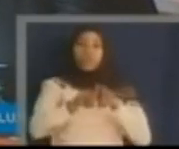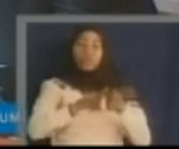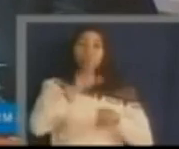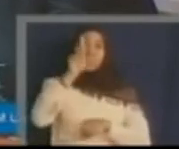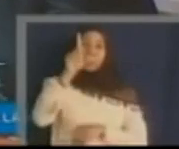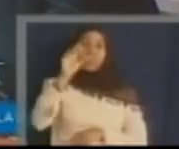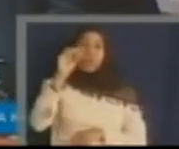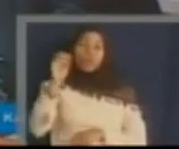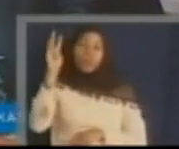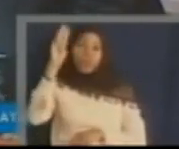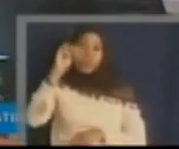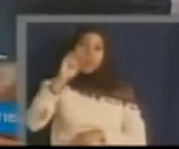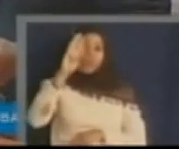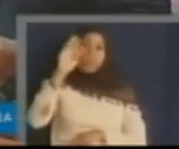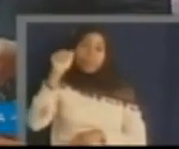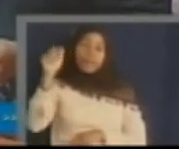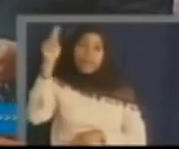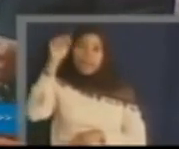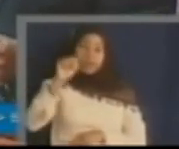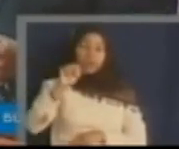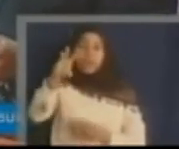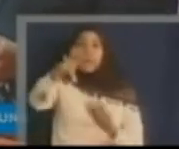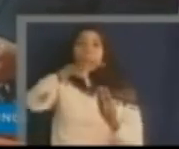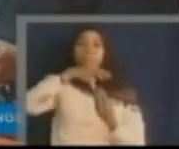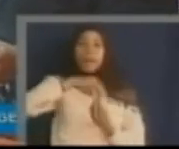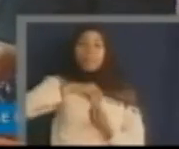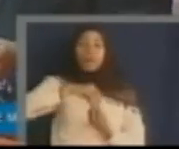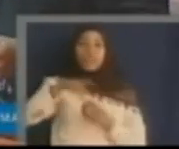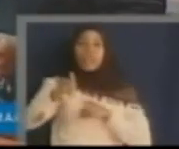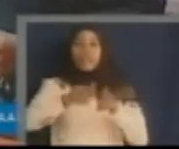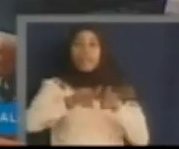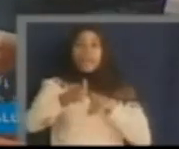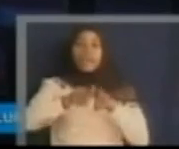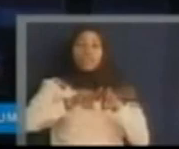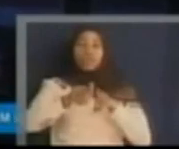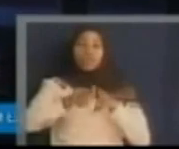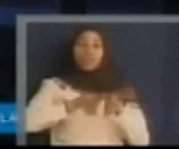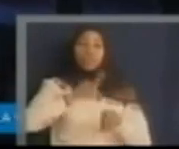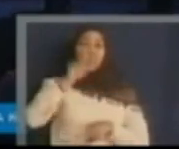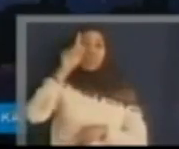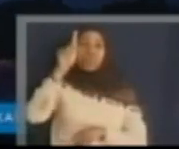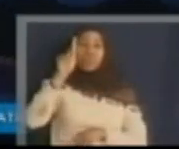mstaafu, na ndugu Marieta Joseph Kihwili ambaye pia ni mwalimu mstaafu. Karibuni.